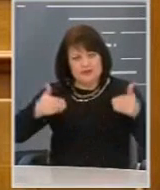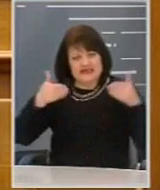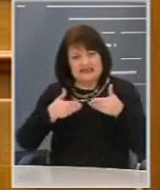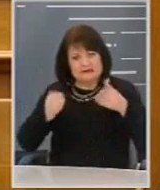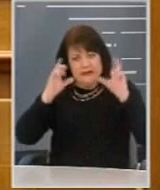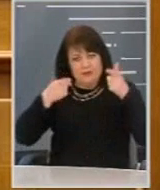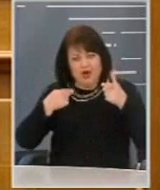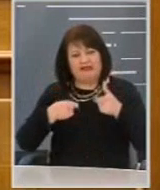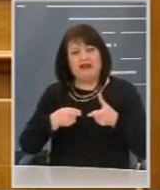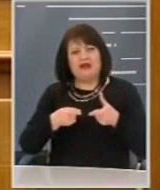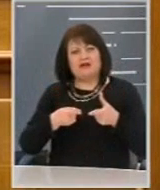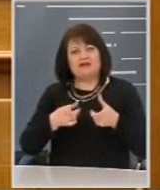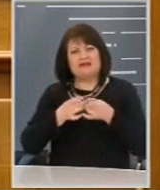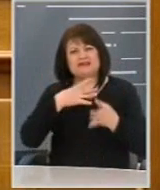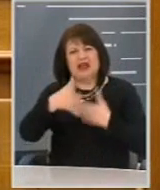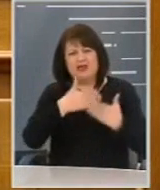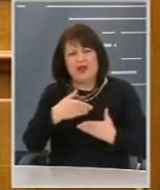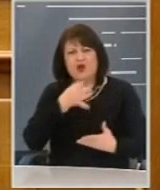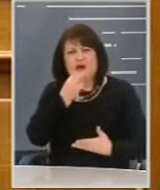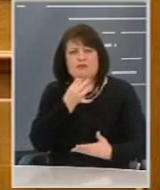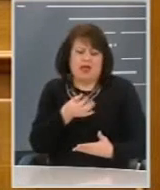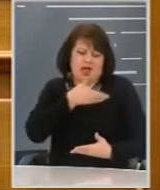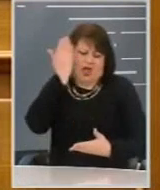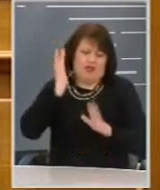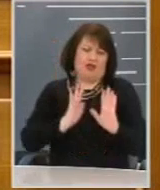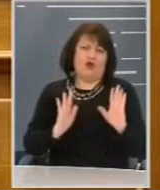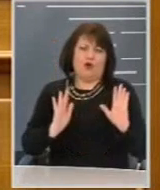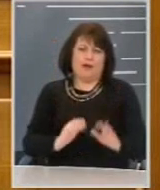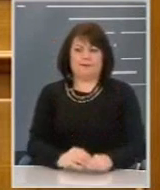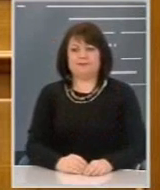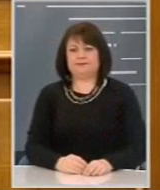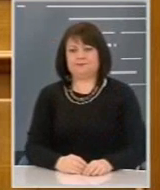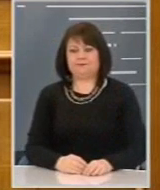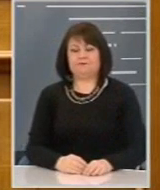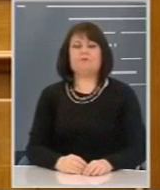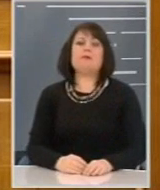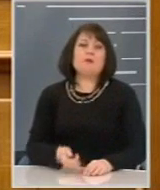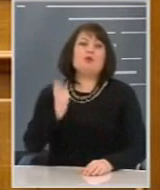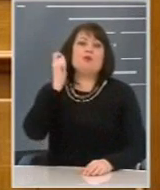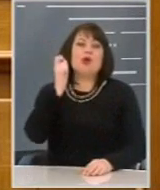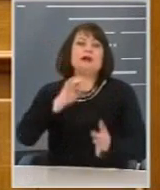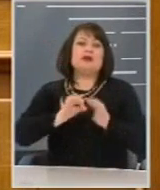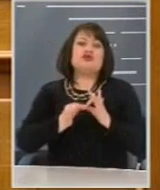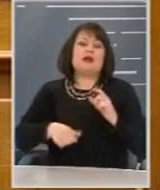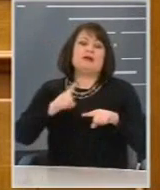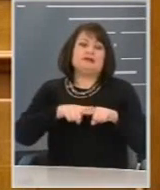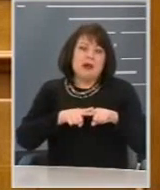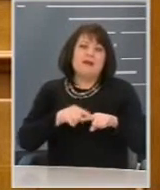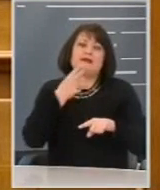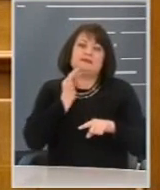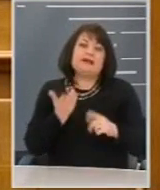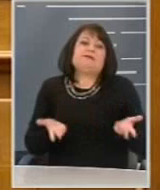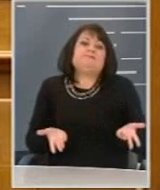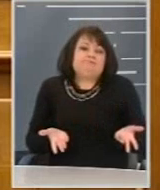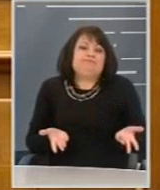της. Σε ένα από τα μεγαλύτερα σκάνδαλα της μεταπολίτευσης, που υποθήκευσε την πολιτική ιστορία της Ελλάδας, γιατί υποθήκευσε την πολιτική